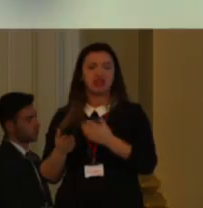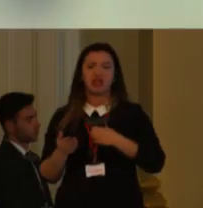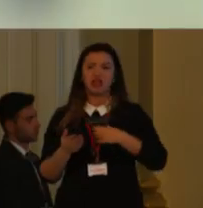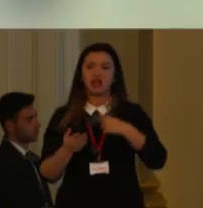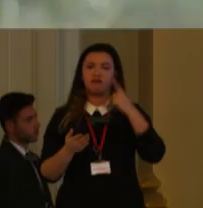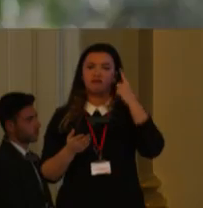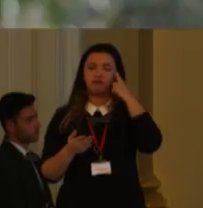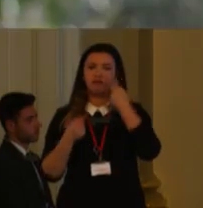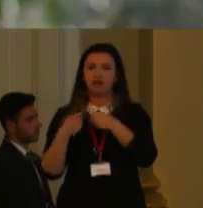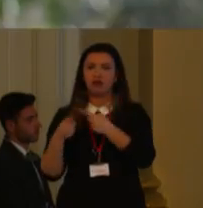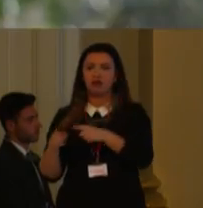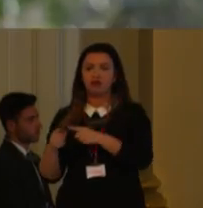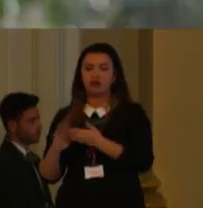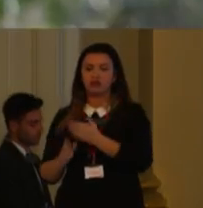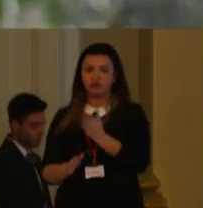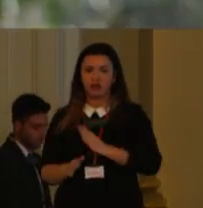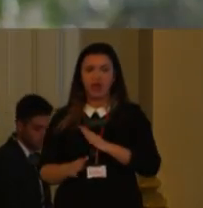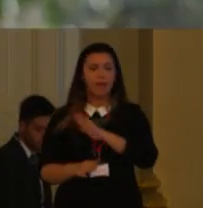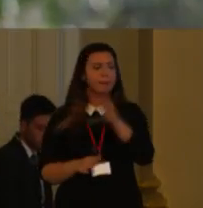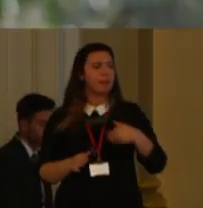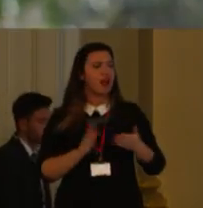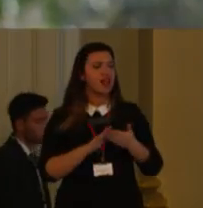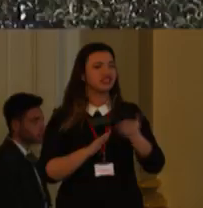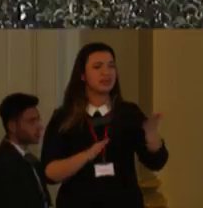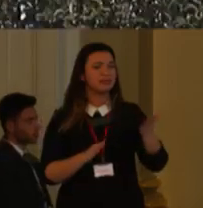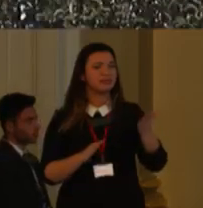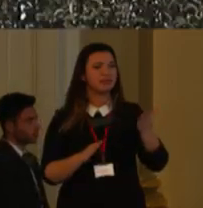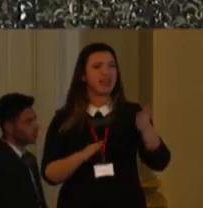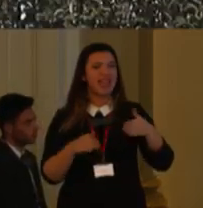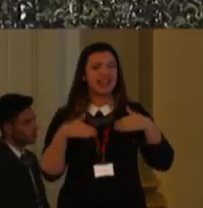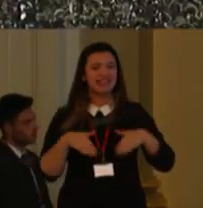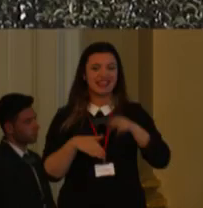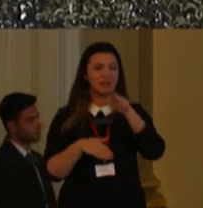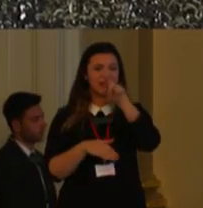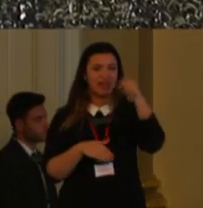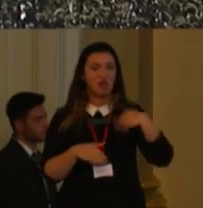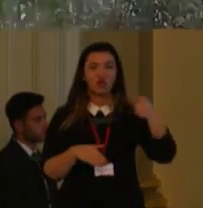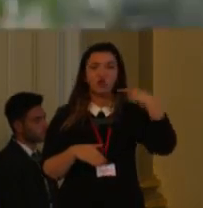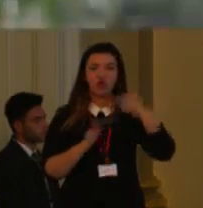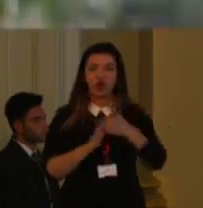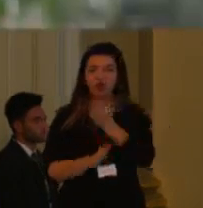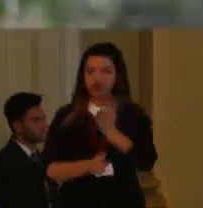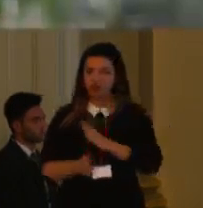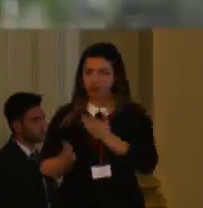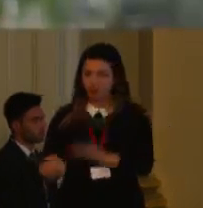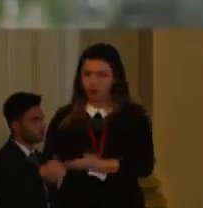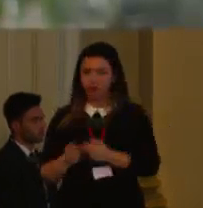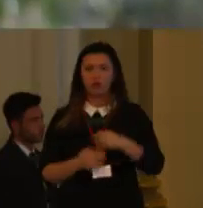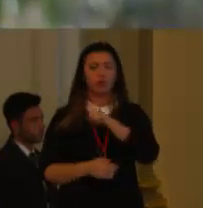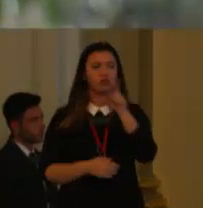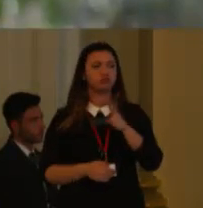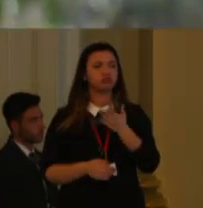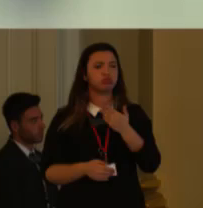farklılıklar olabilir. Çoğu etrafımdaki insanlar Karadenizli ama 2-3 tane Kürt arkadaşım var. Yani sonuç olarak onlar